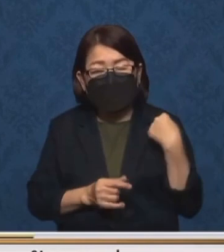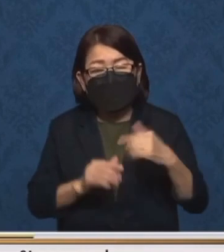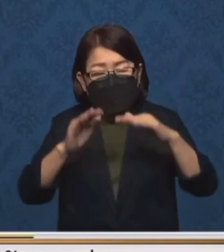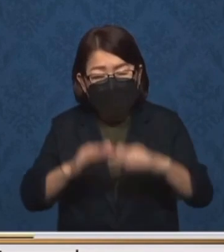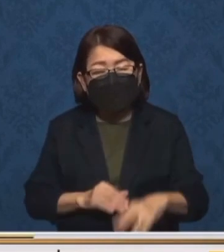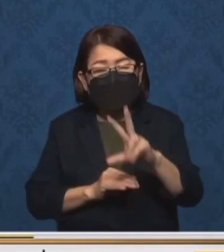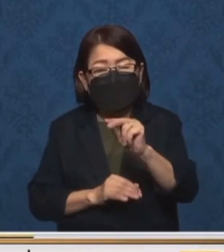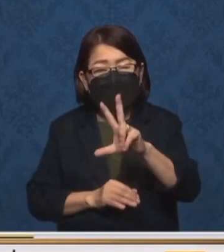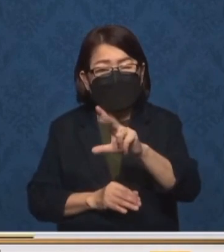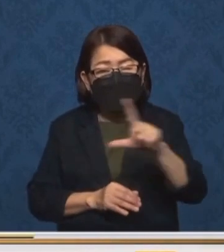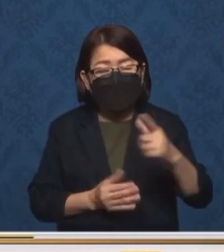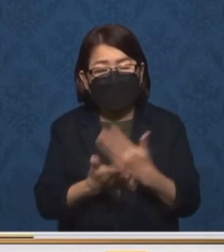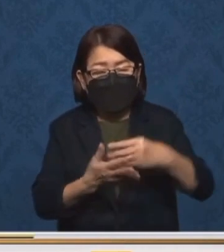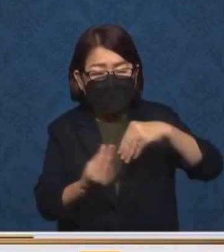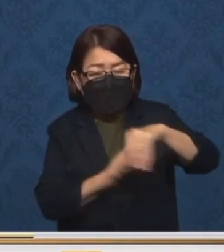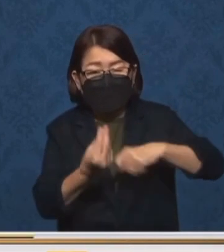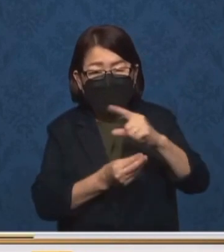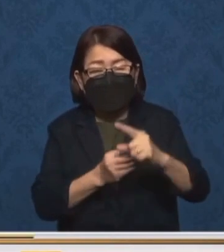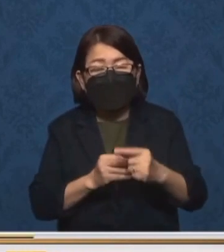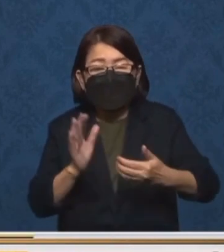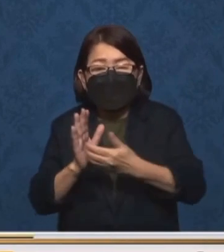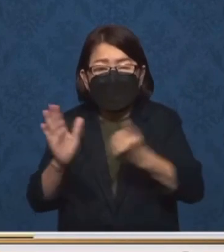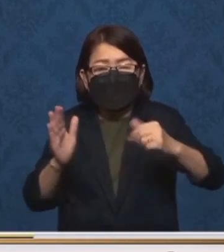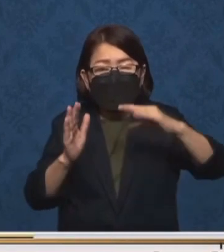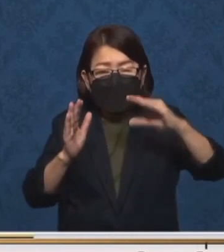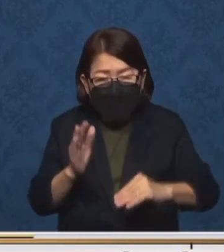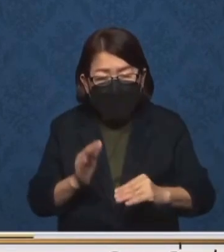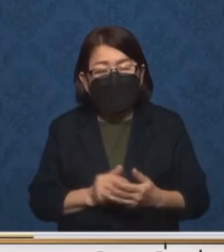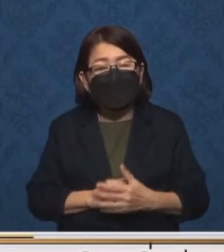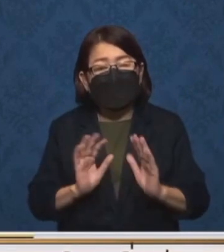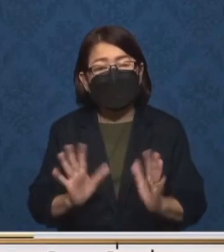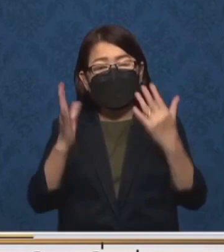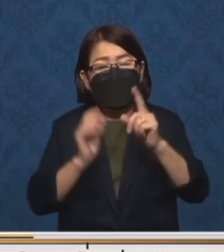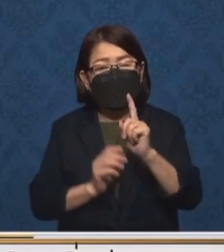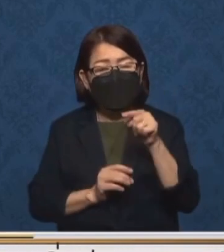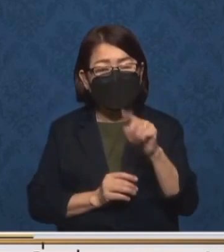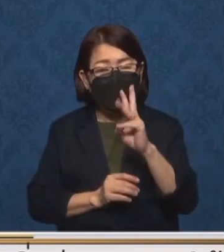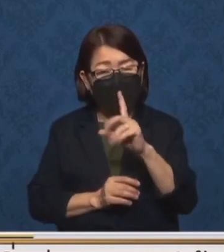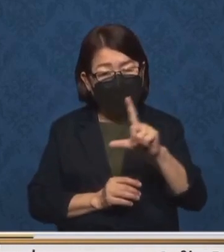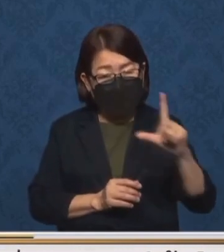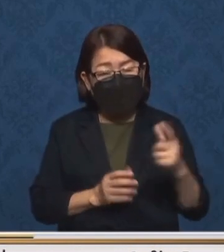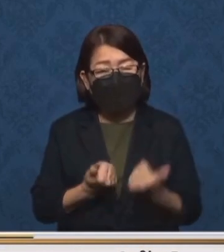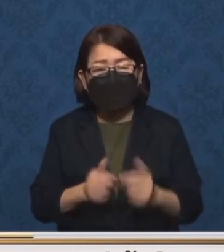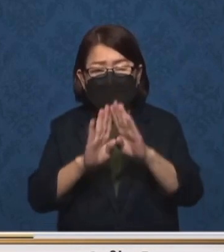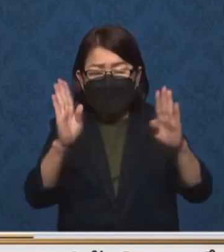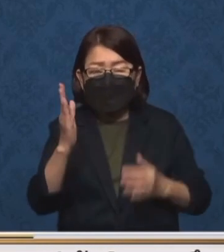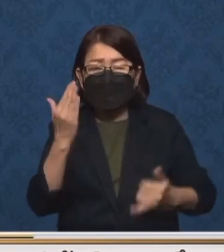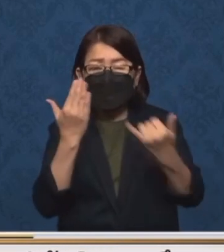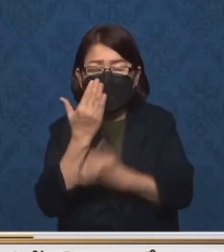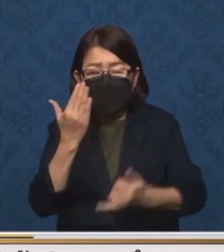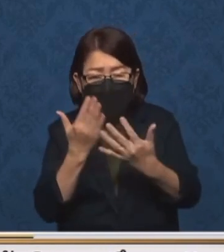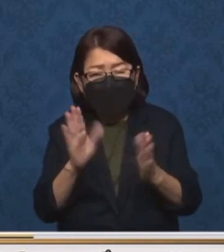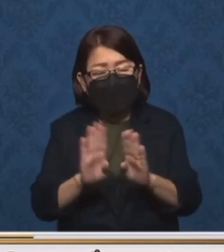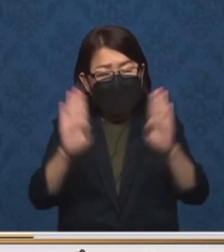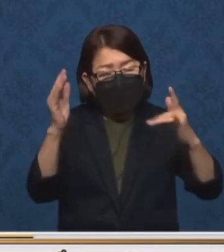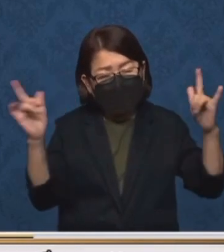มดเงิในเศษฐกิจหายวับไปกบตาถึ 1.6 ลานล้านบาทแผนการเปประเทศแบบไลทิตทาง ไล้ความหว